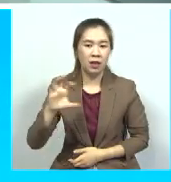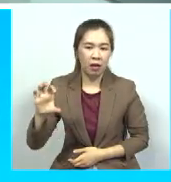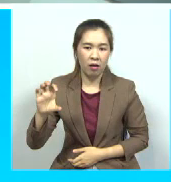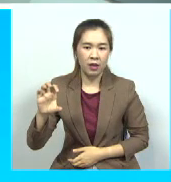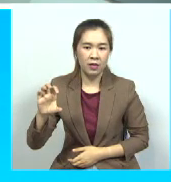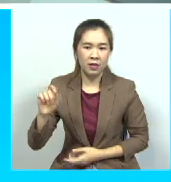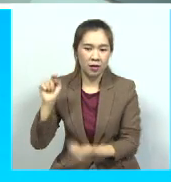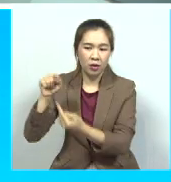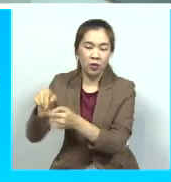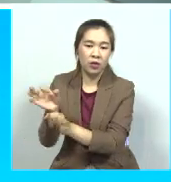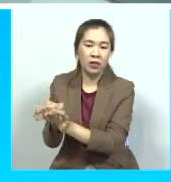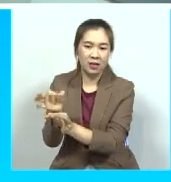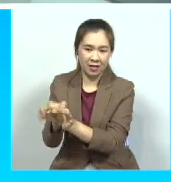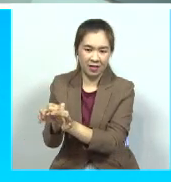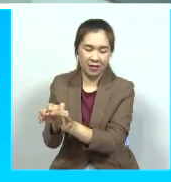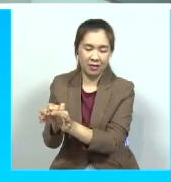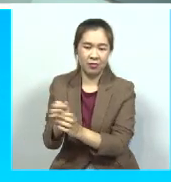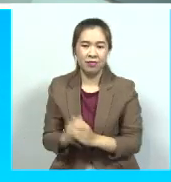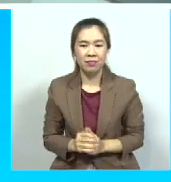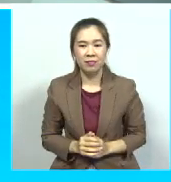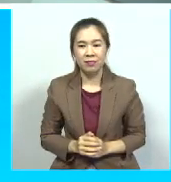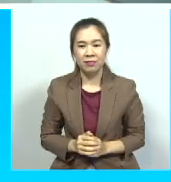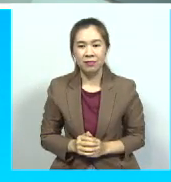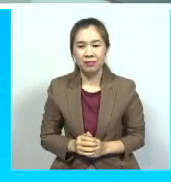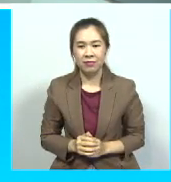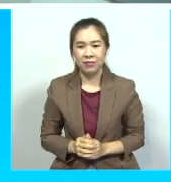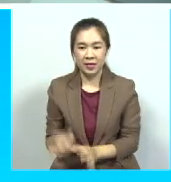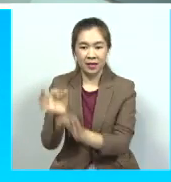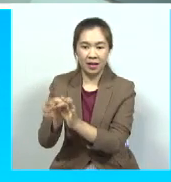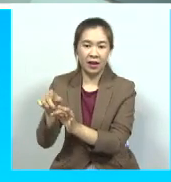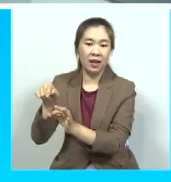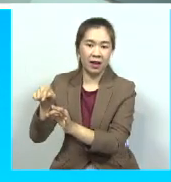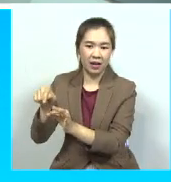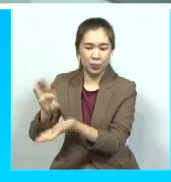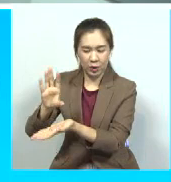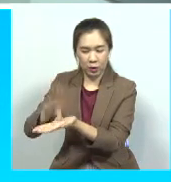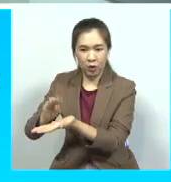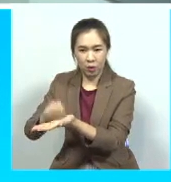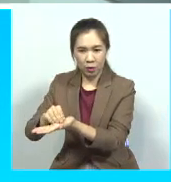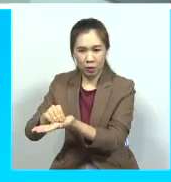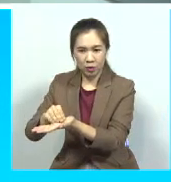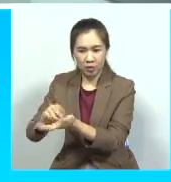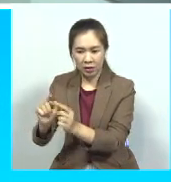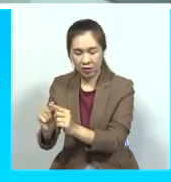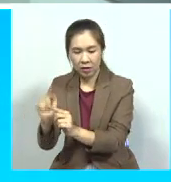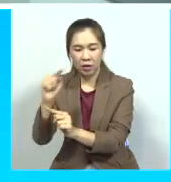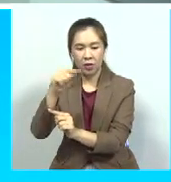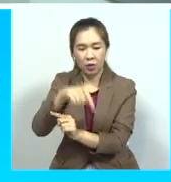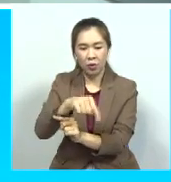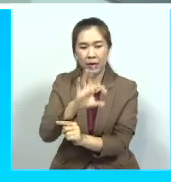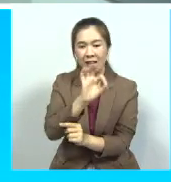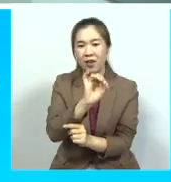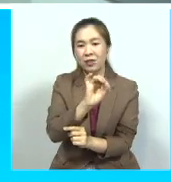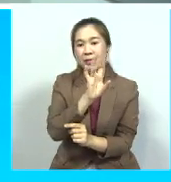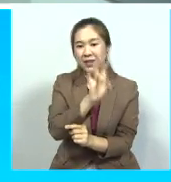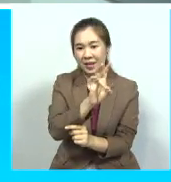ไปผ่านแบงค์นะครับแบงค์ที่อยู่นะครับแบงก์ก็จะมีข้อมูลแบงก์ก็จะรู้แล้วว่าแบงก์ก็จะโอนไป97บาทเนี่ยให้คู่ค้านะ